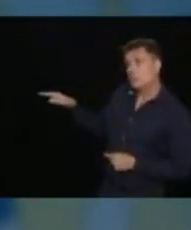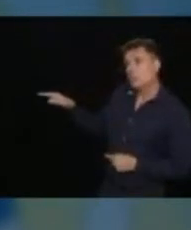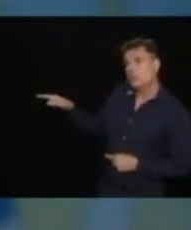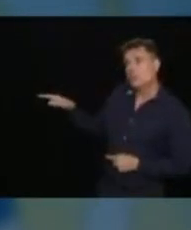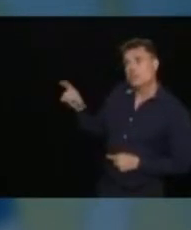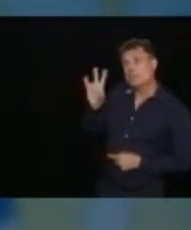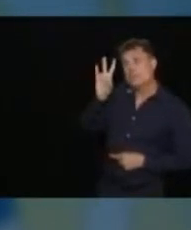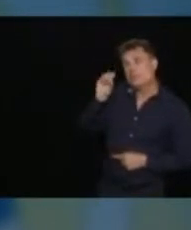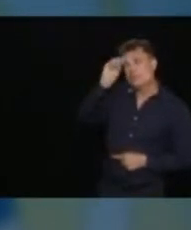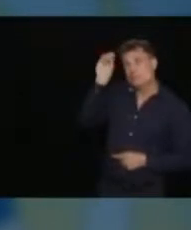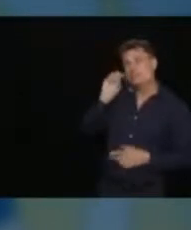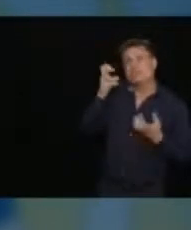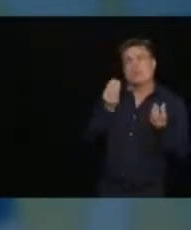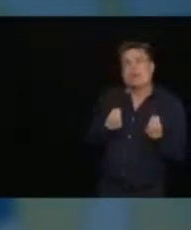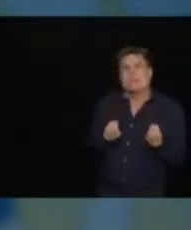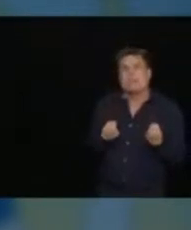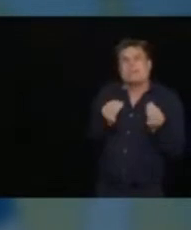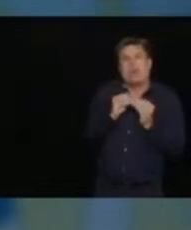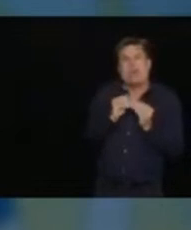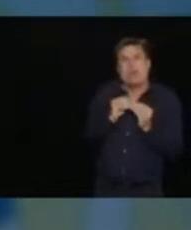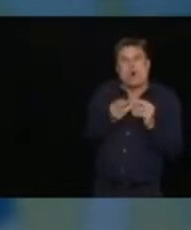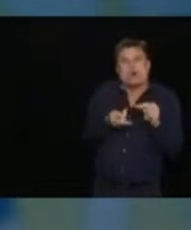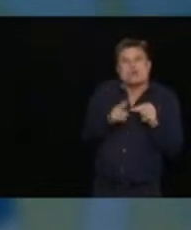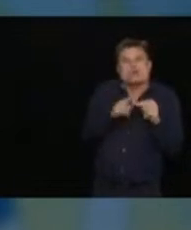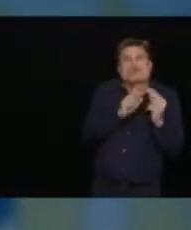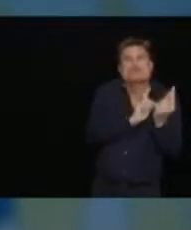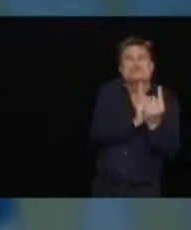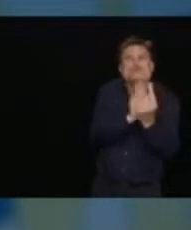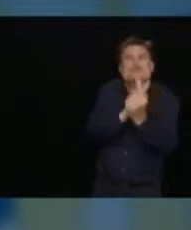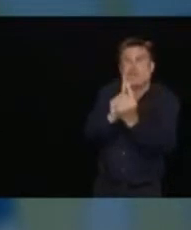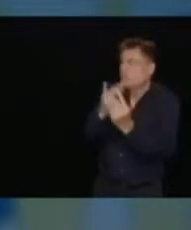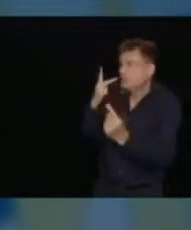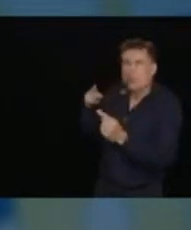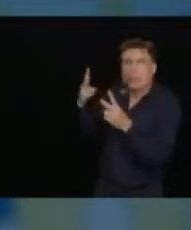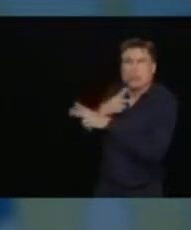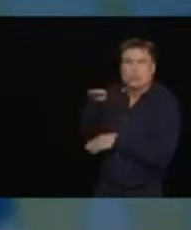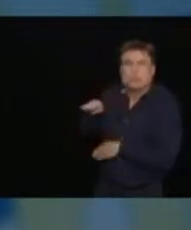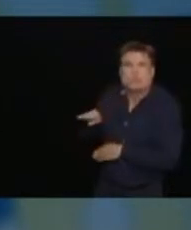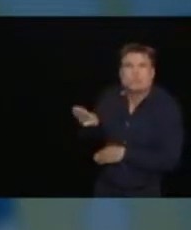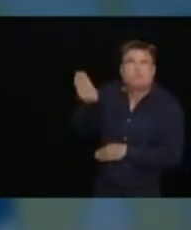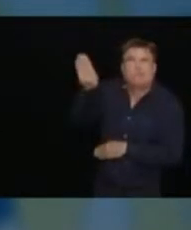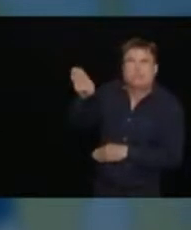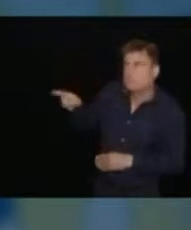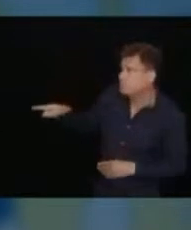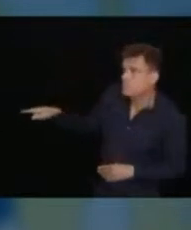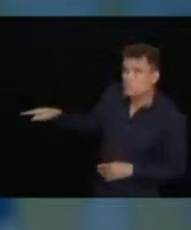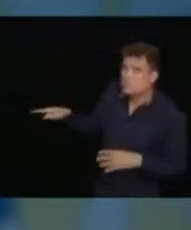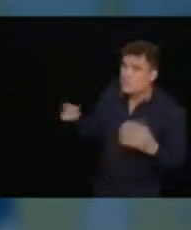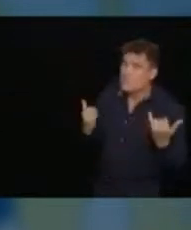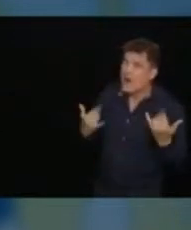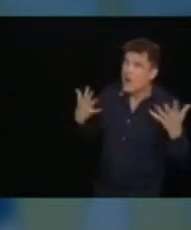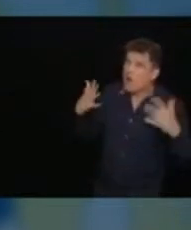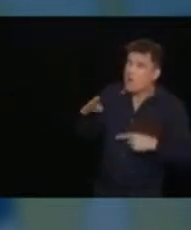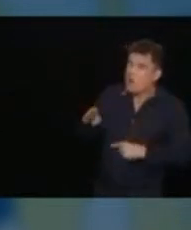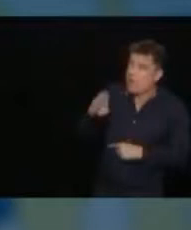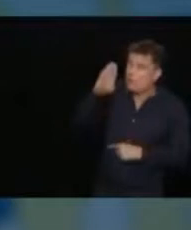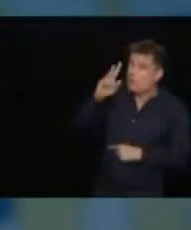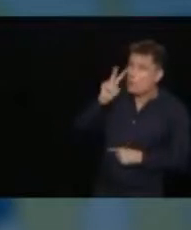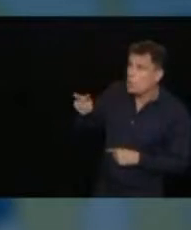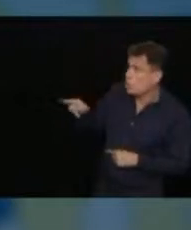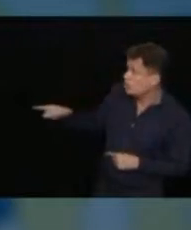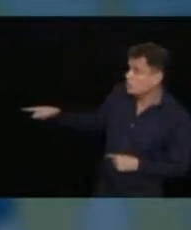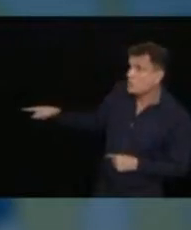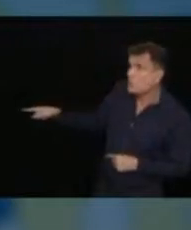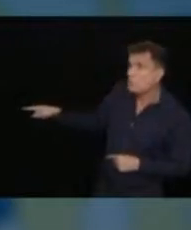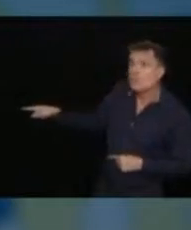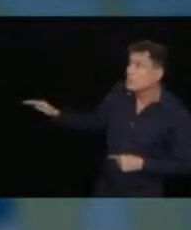这个也是开始了我们现在我们的焦虑所在。 It is something that we can make a difference in if we pay attention. 如果我们注意